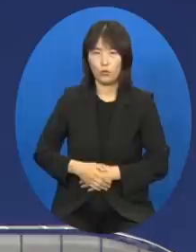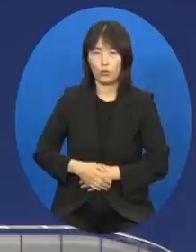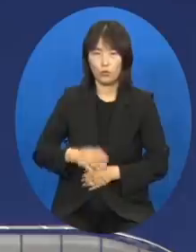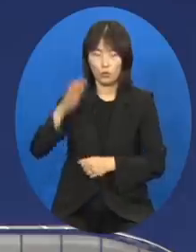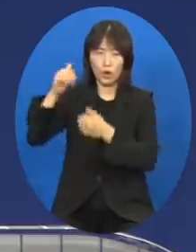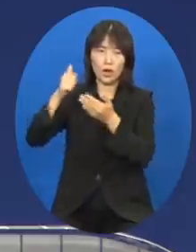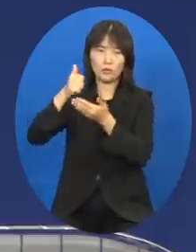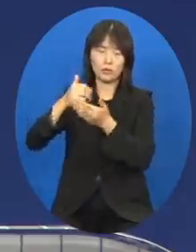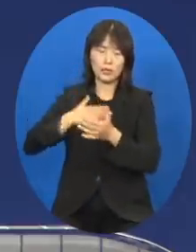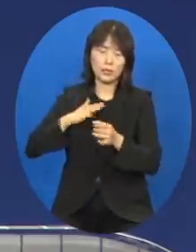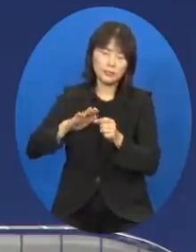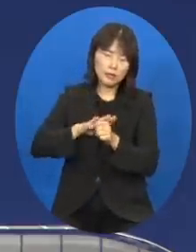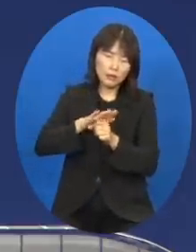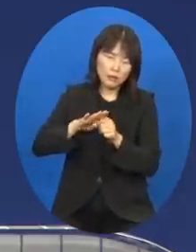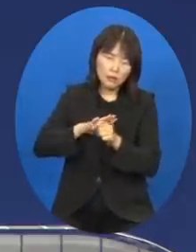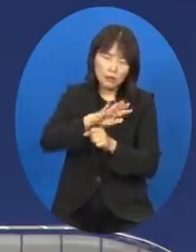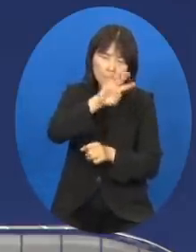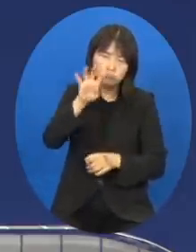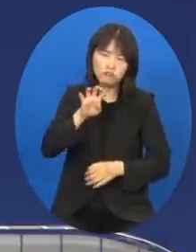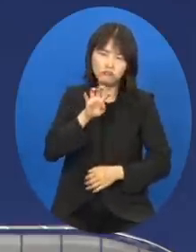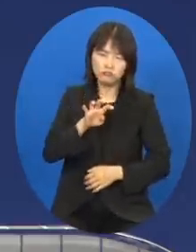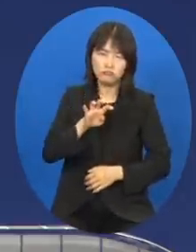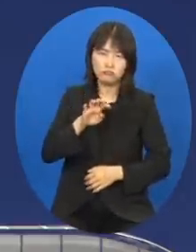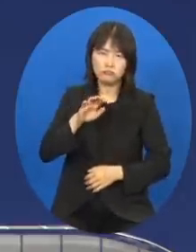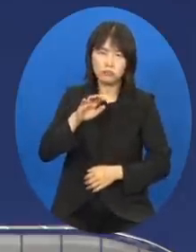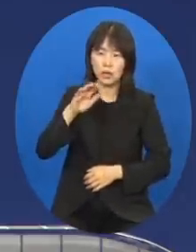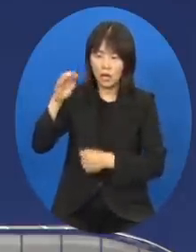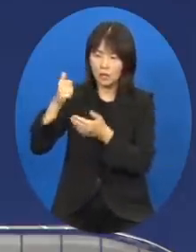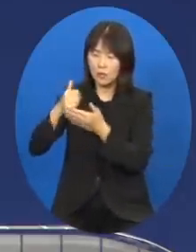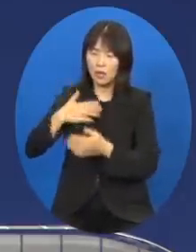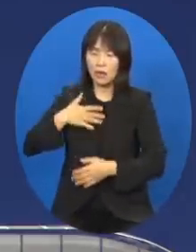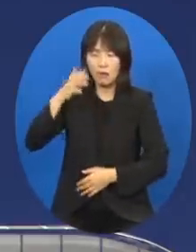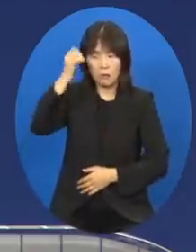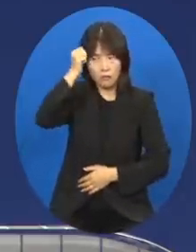하나님이 나를 사랑하실까? 하나님이 나를 기억이나 하실까?